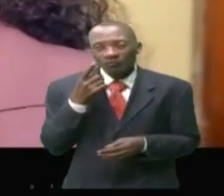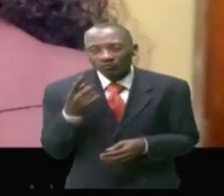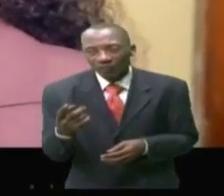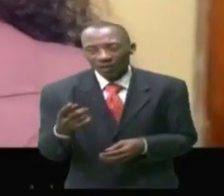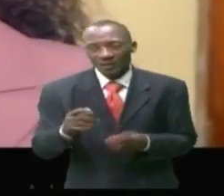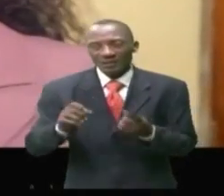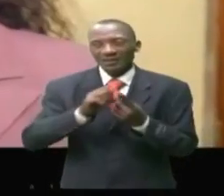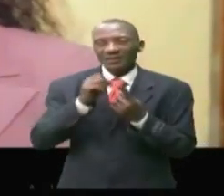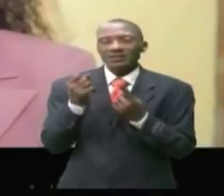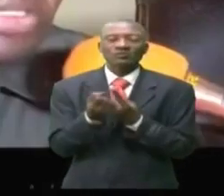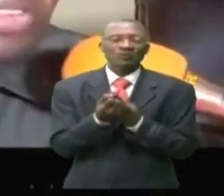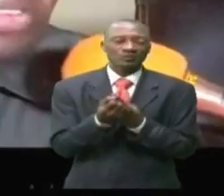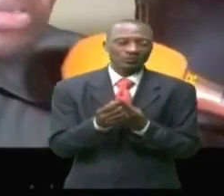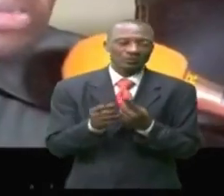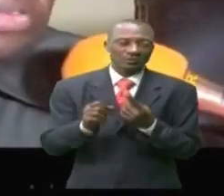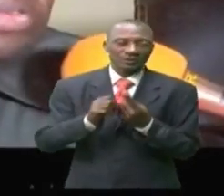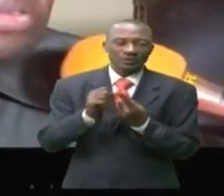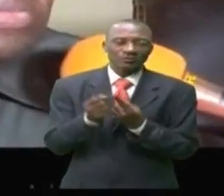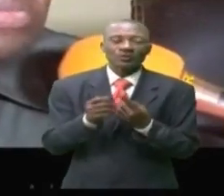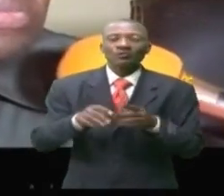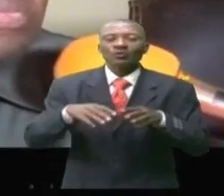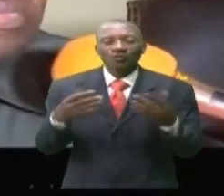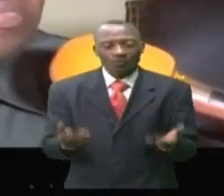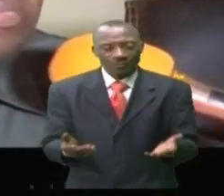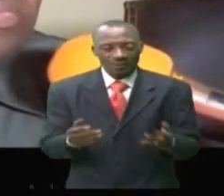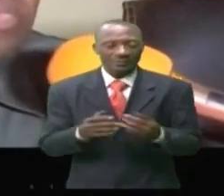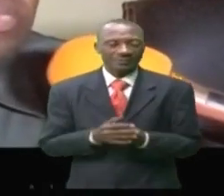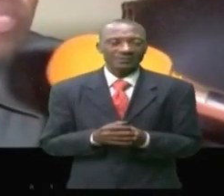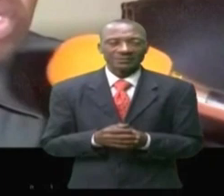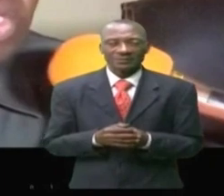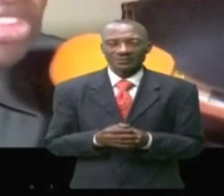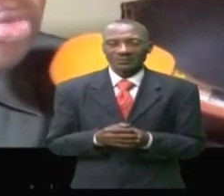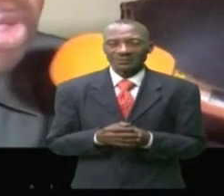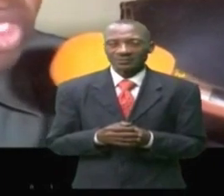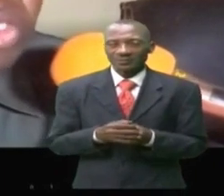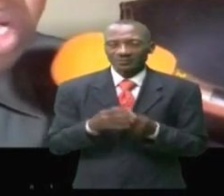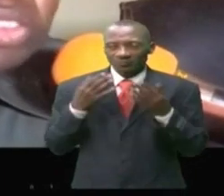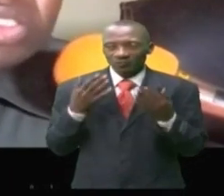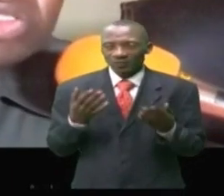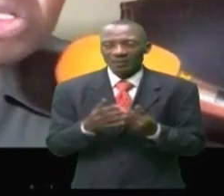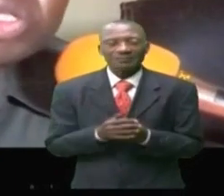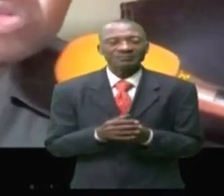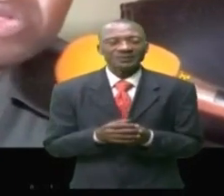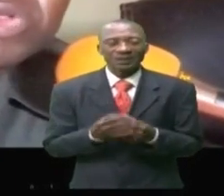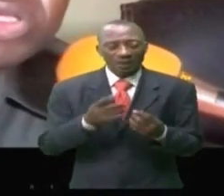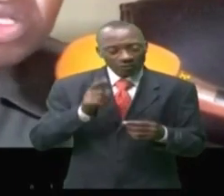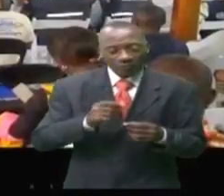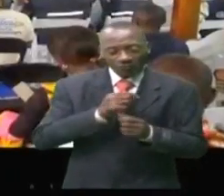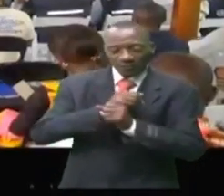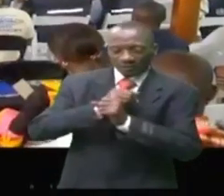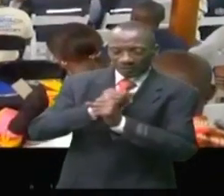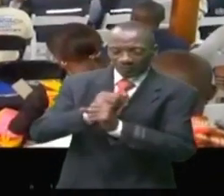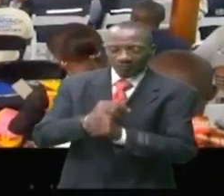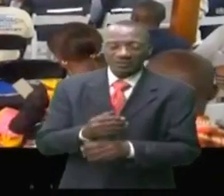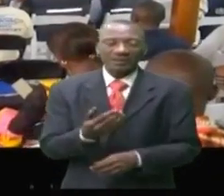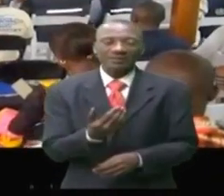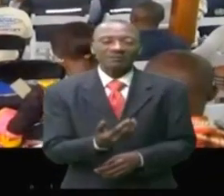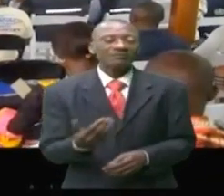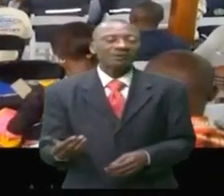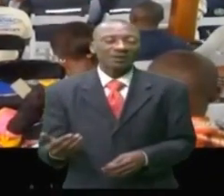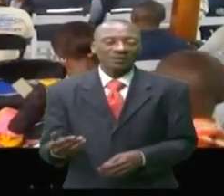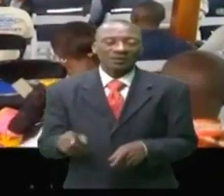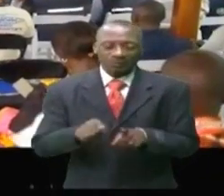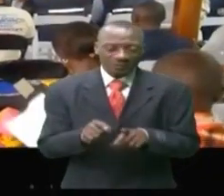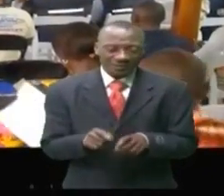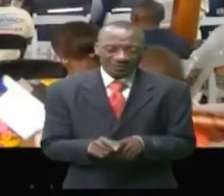que présente cette épidémie. Nzanza Bombiti Jarobert prend un certain nombre de mesures pour la sécurisation des élèves en se fera des rapports de réunions